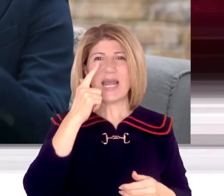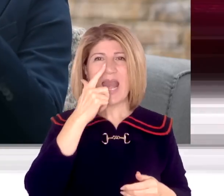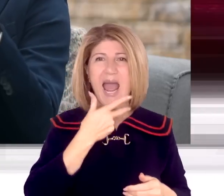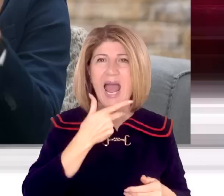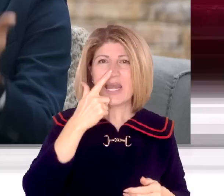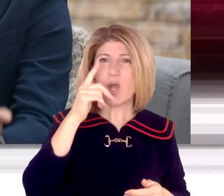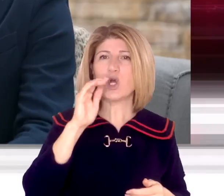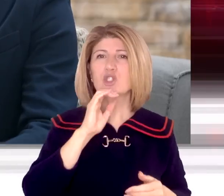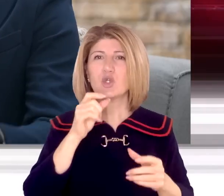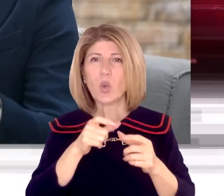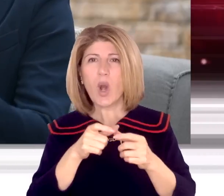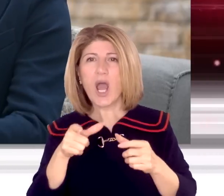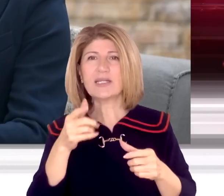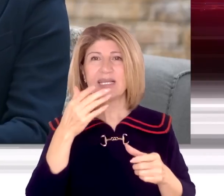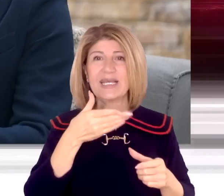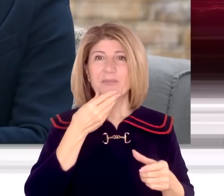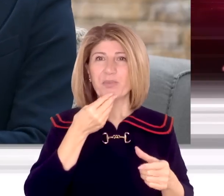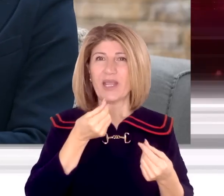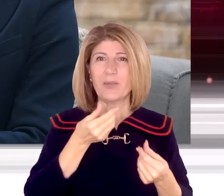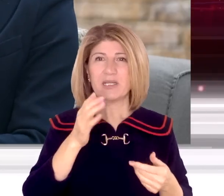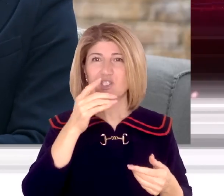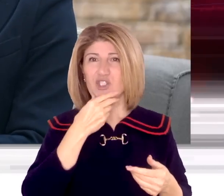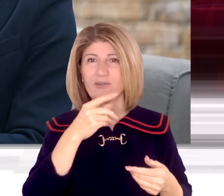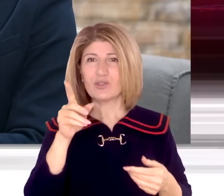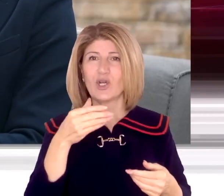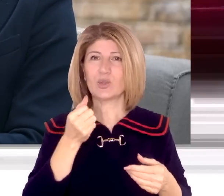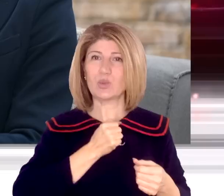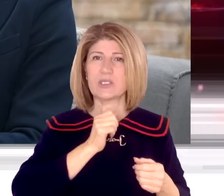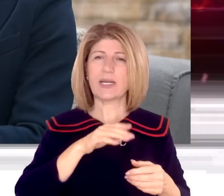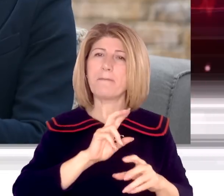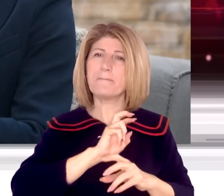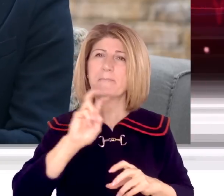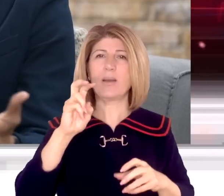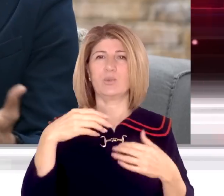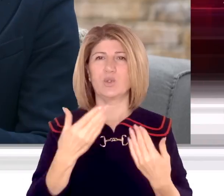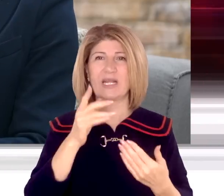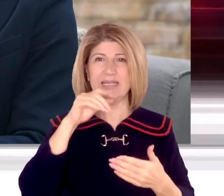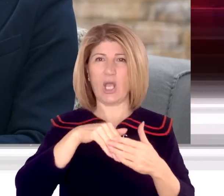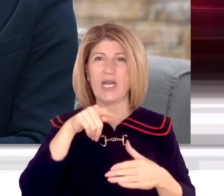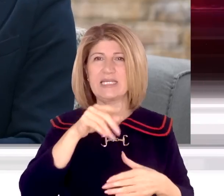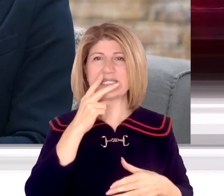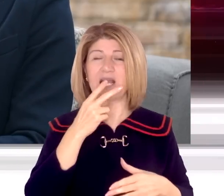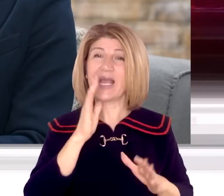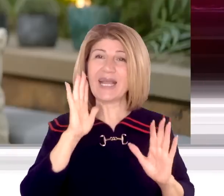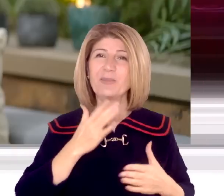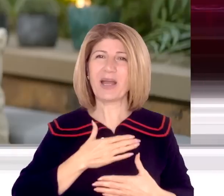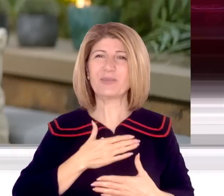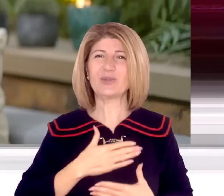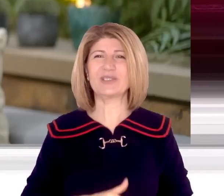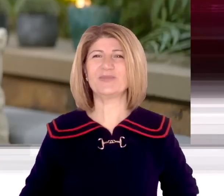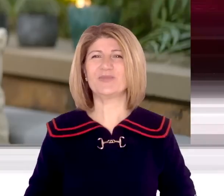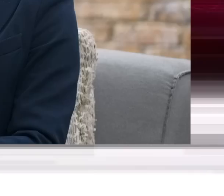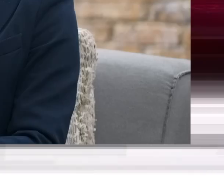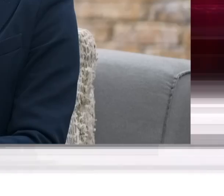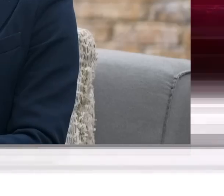نعنا، طعم شکلات، باز این طعمایی که خیلی خوب نوجوانا دوست دارن و کلن اصلا ممنوع بکنن توی سیگار الکترونیکی. خیلی ممنون